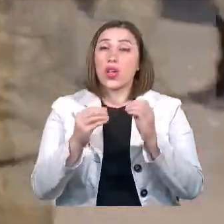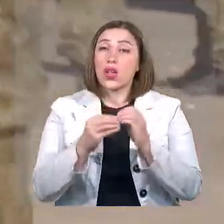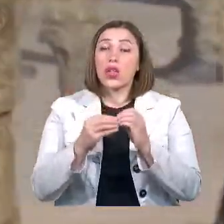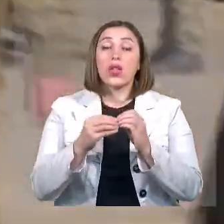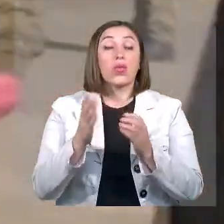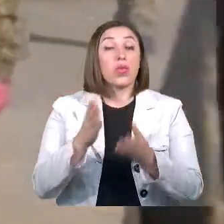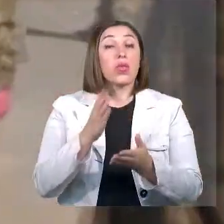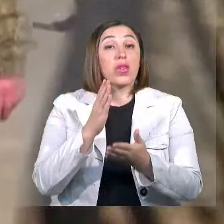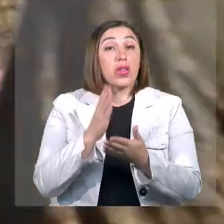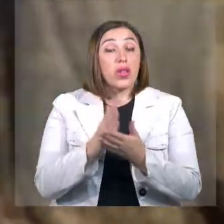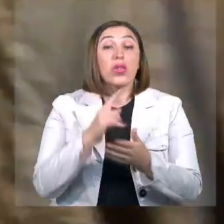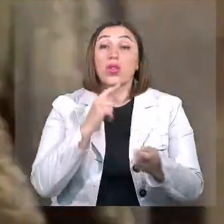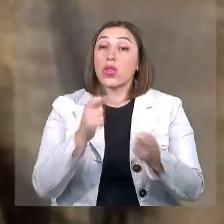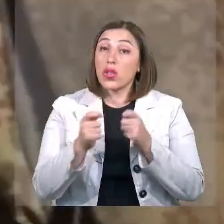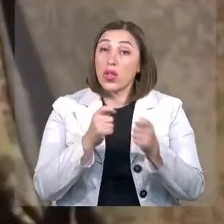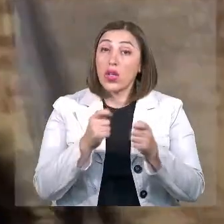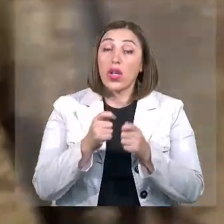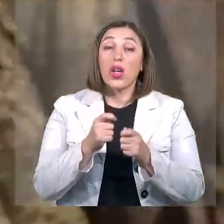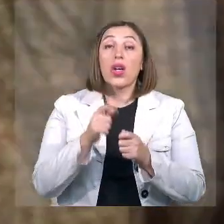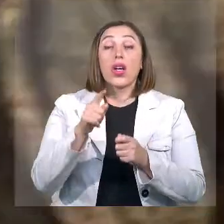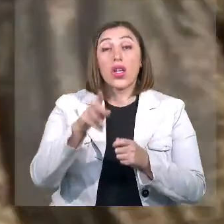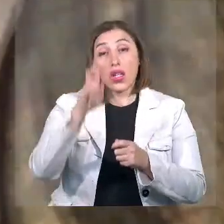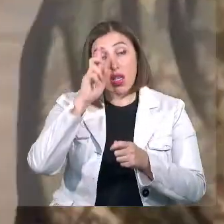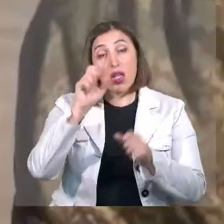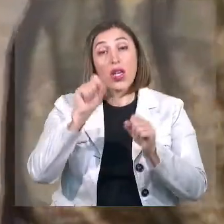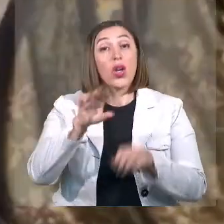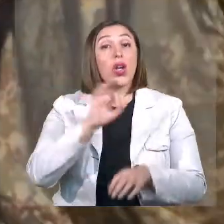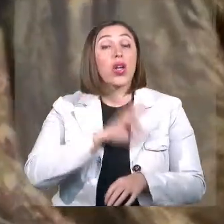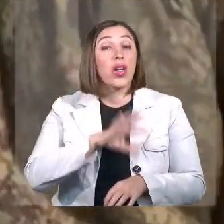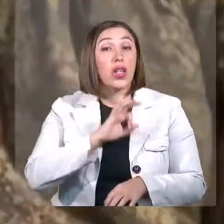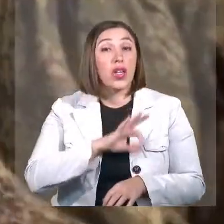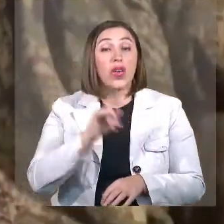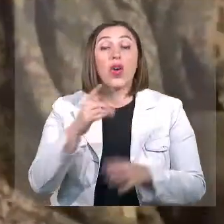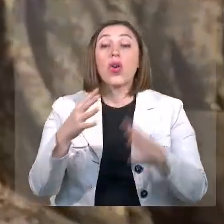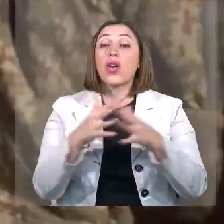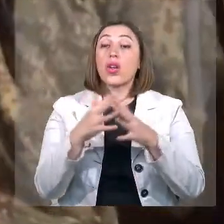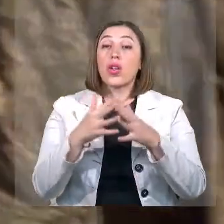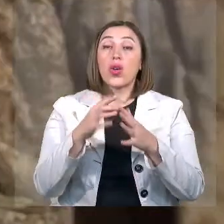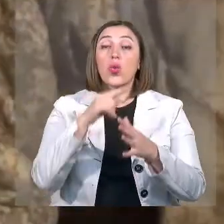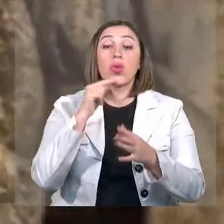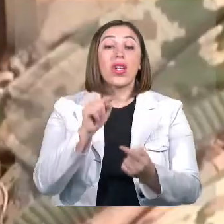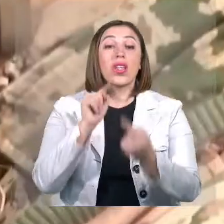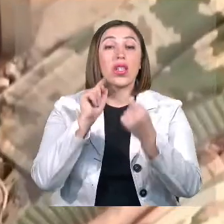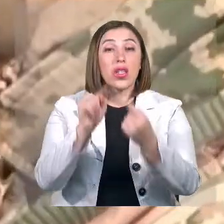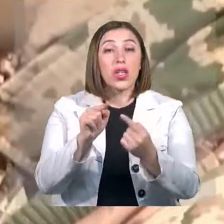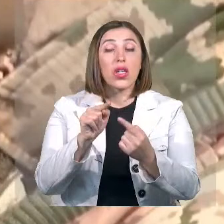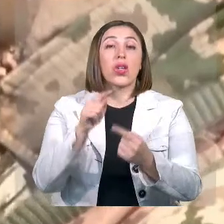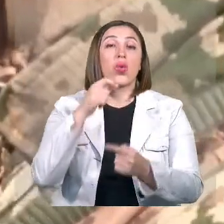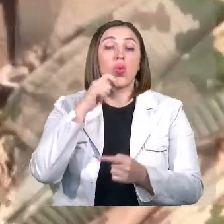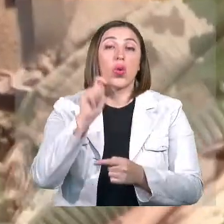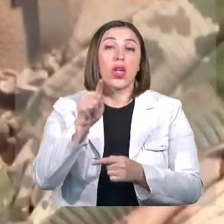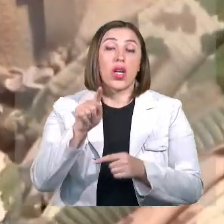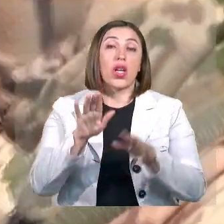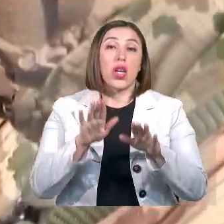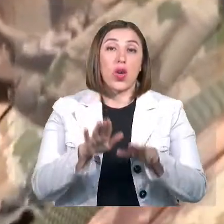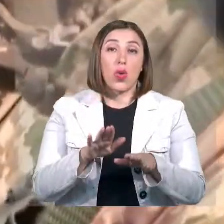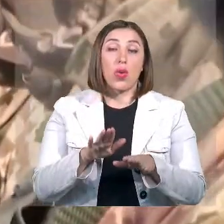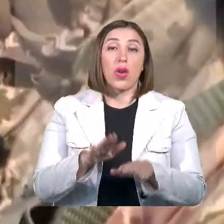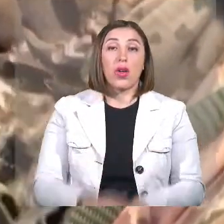այս հանգամանքը կարող են օգտագործել այն երկրները, որոնք փաստացի պատերազմի մեջ են Ռուսաստանի դեմ Ուկրաինայում։